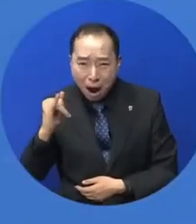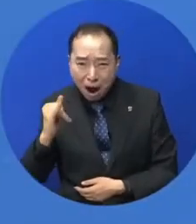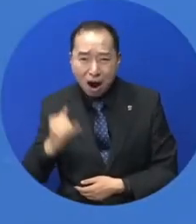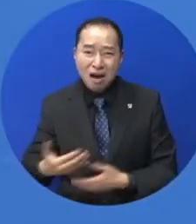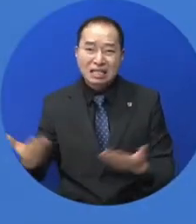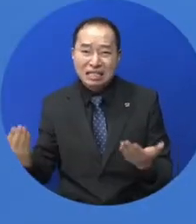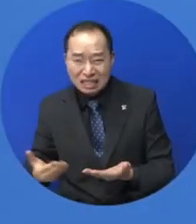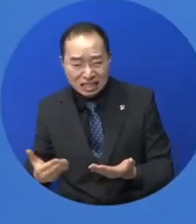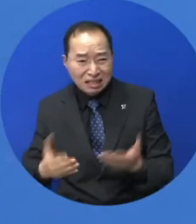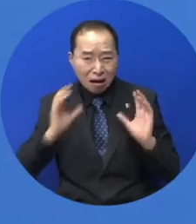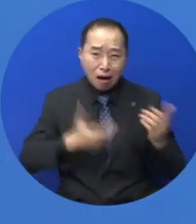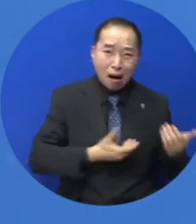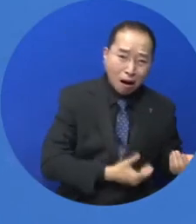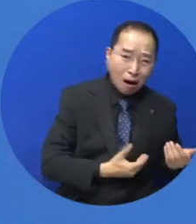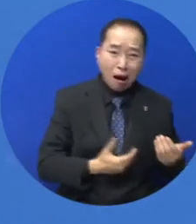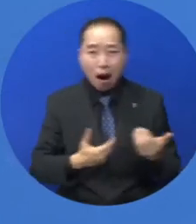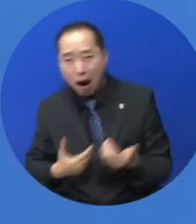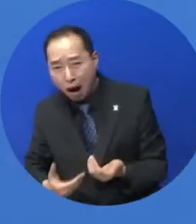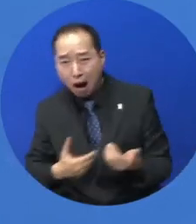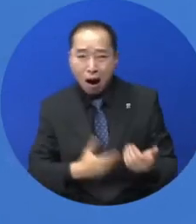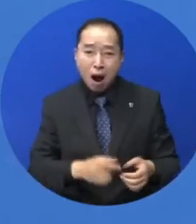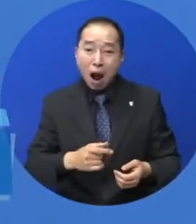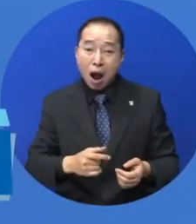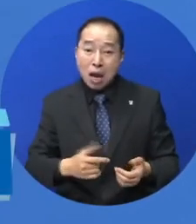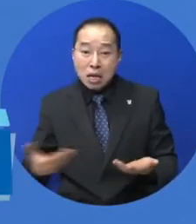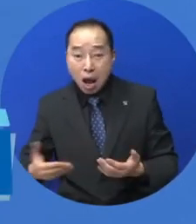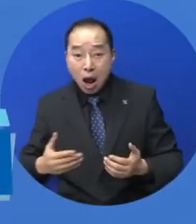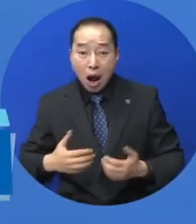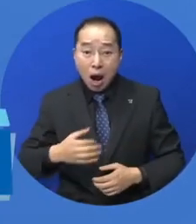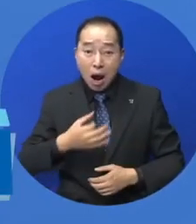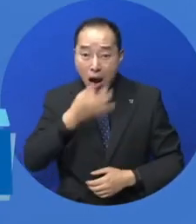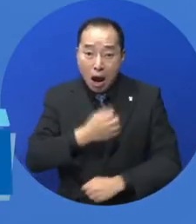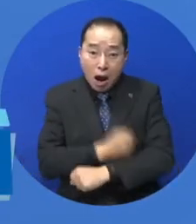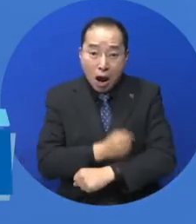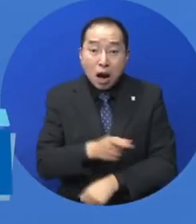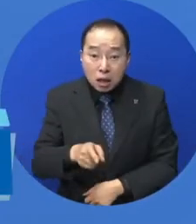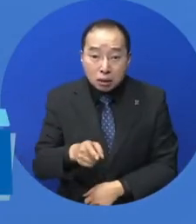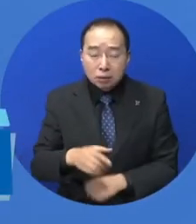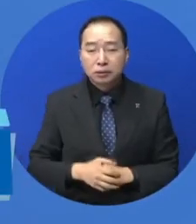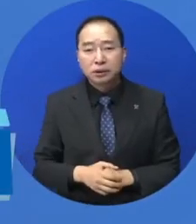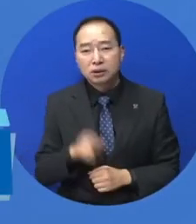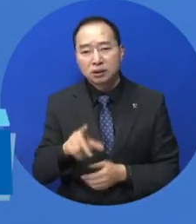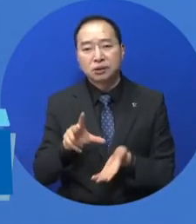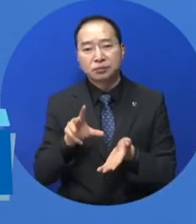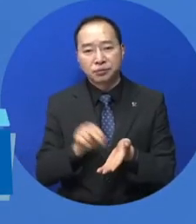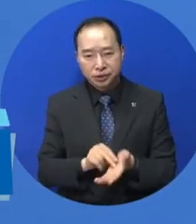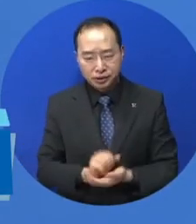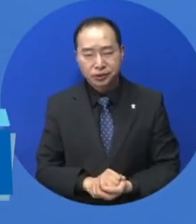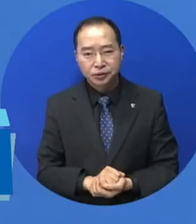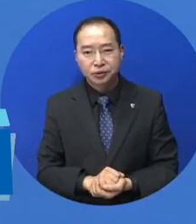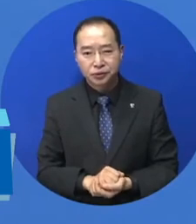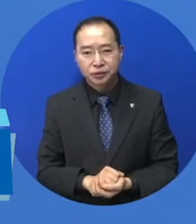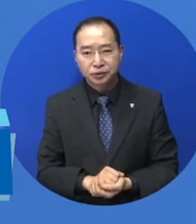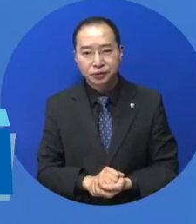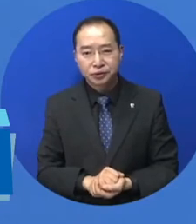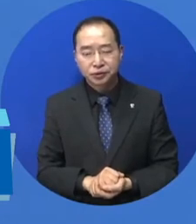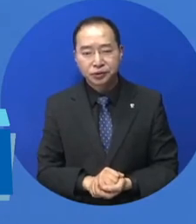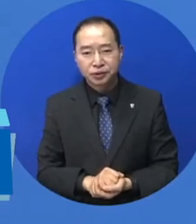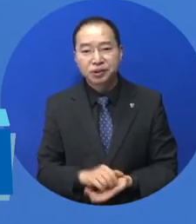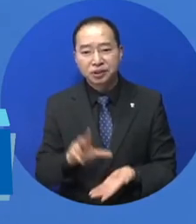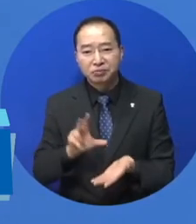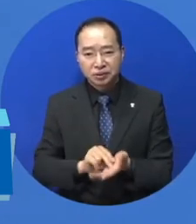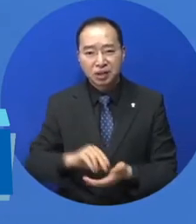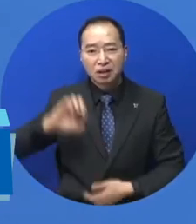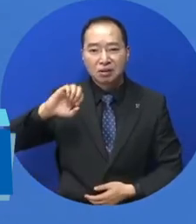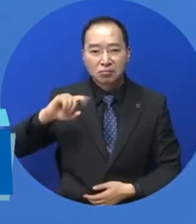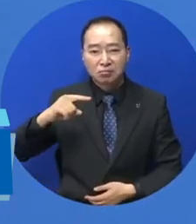했죠. 이 돌봄 문제 때문에요. 그런데 이 문제를 저는 플랫폼으로 해결할 수